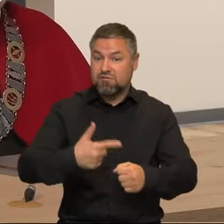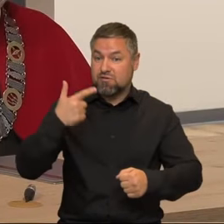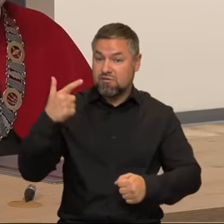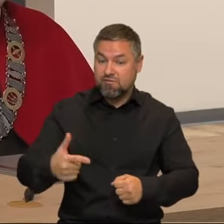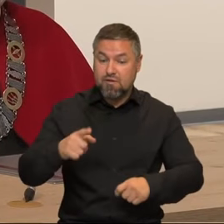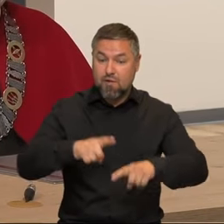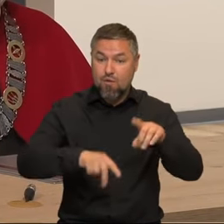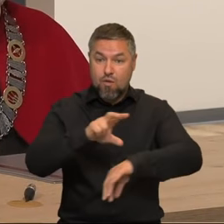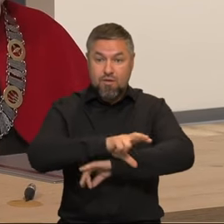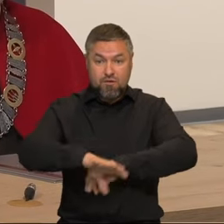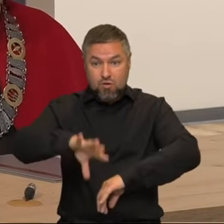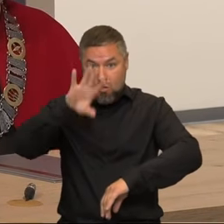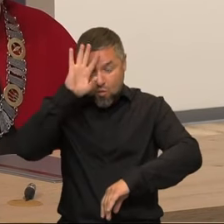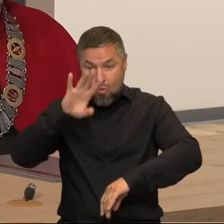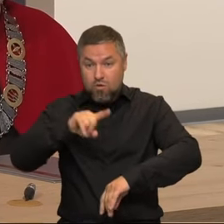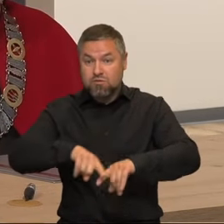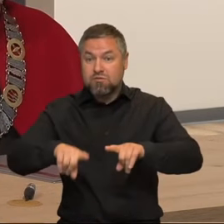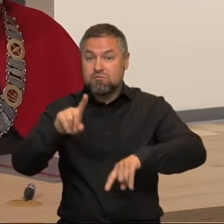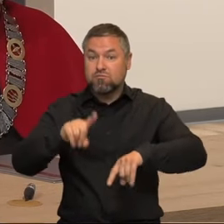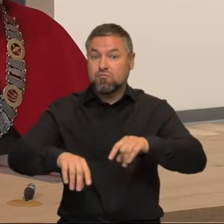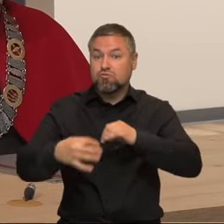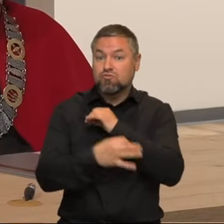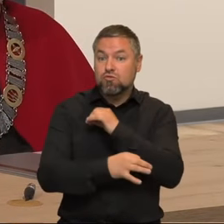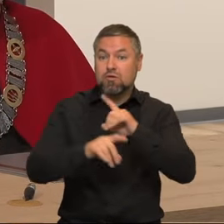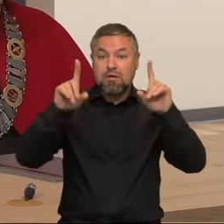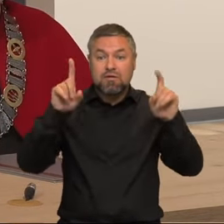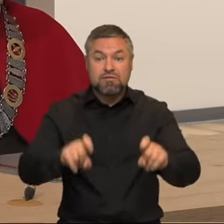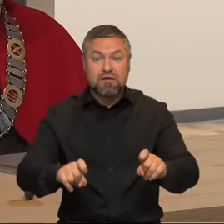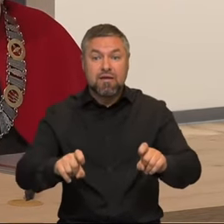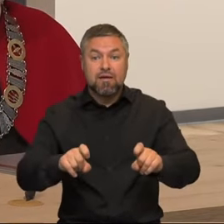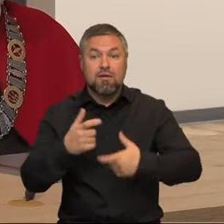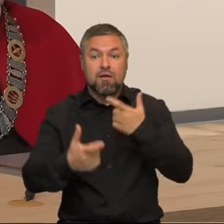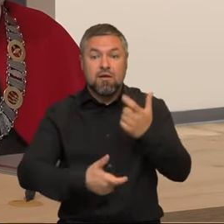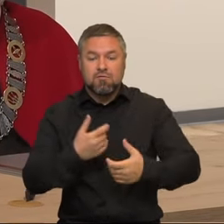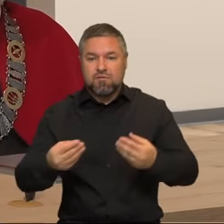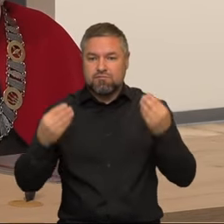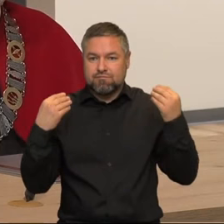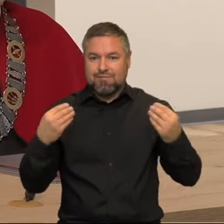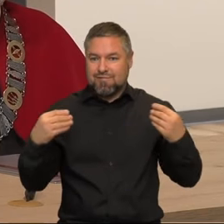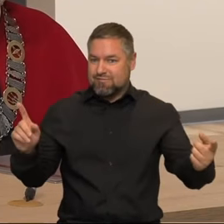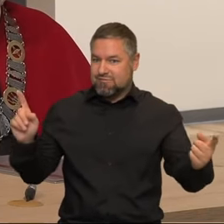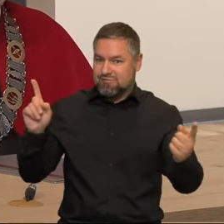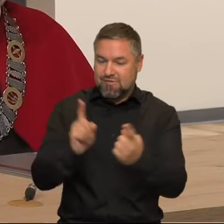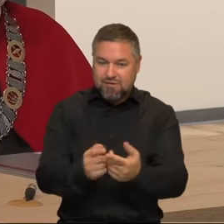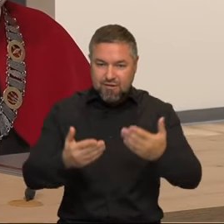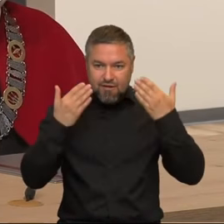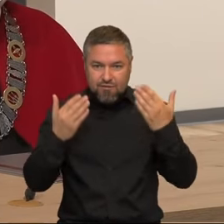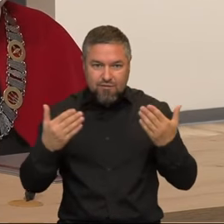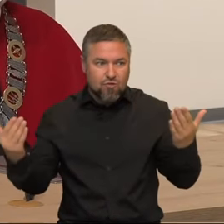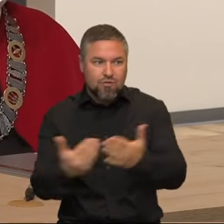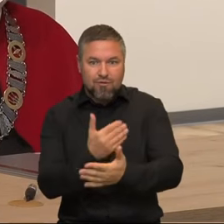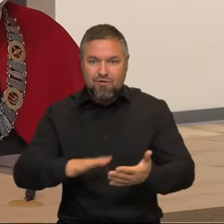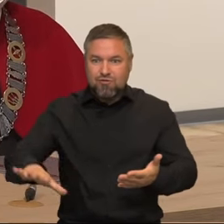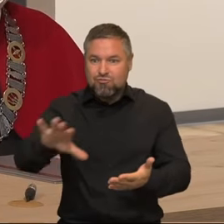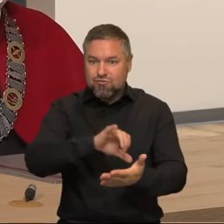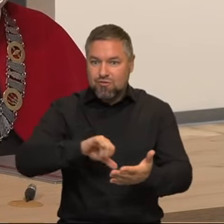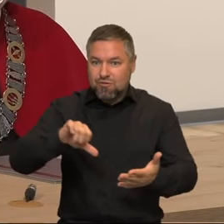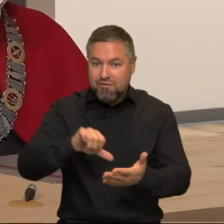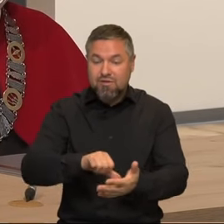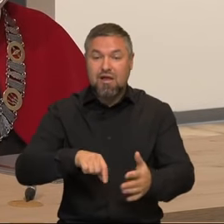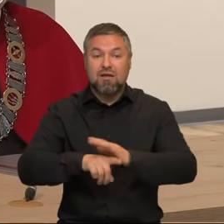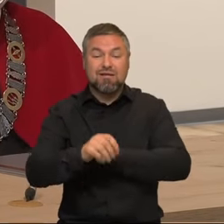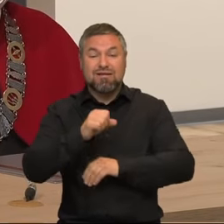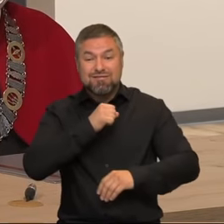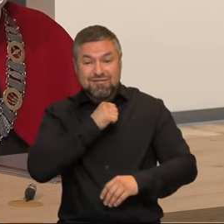2021-2022 na Politechnice Łódzkiej był dla studentów rozpoczynających kształcenie początkiem fascynującego spotkania z nauką i nowym środowiskiem, a